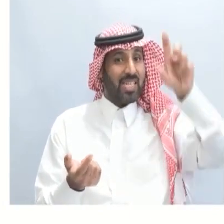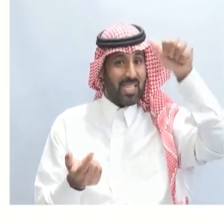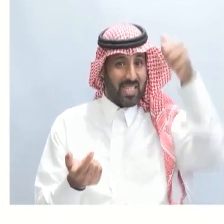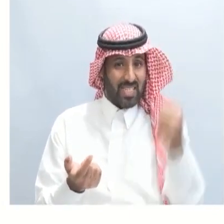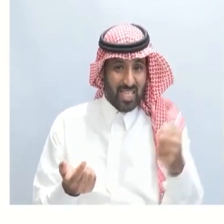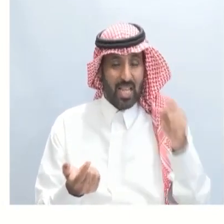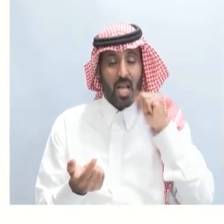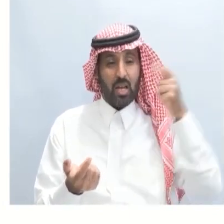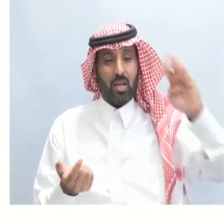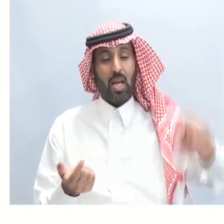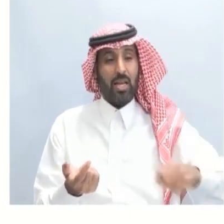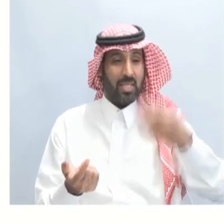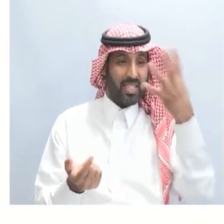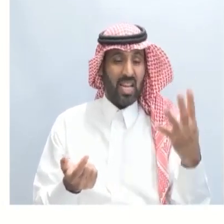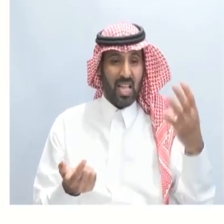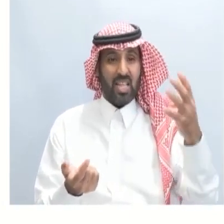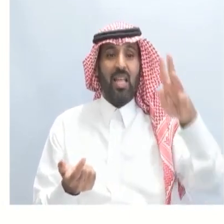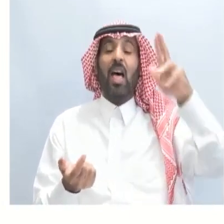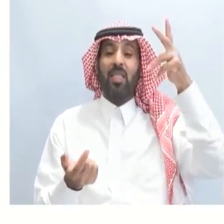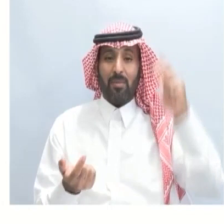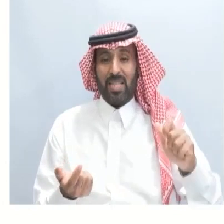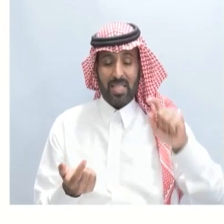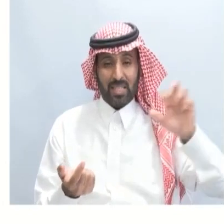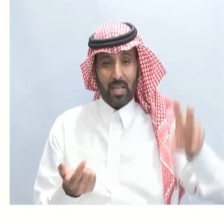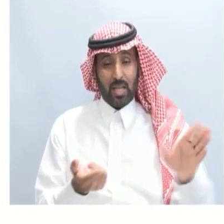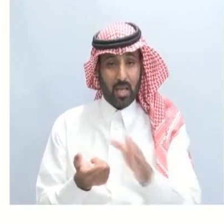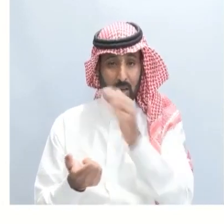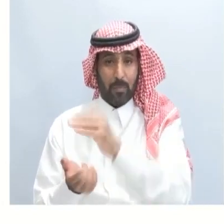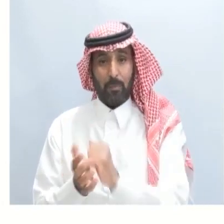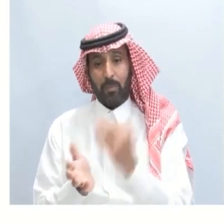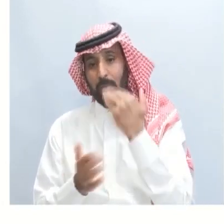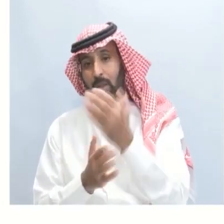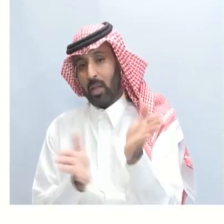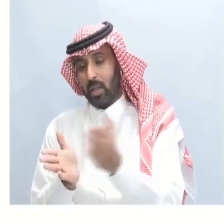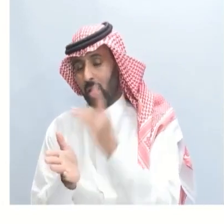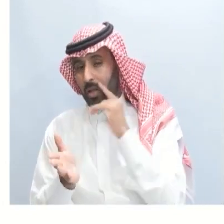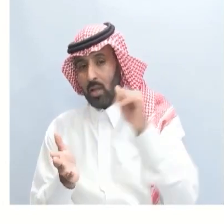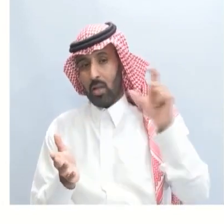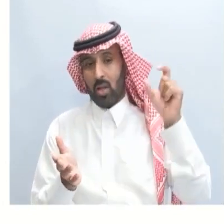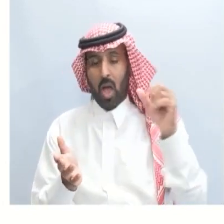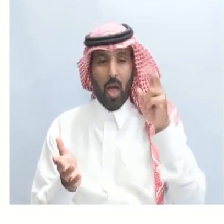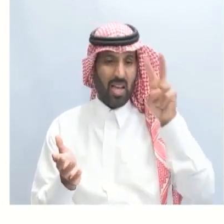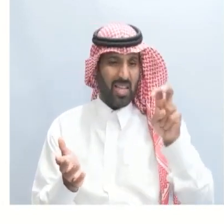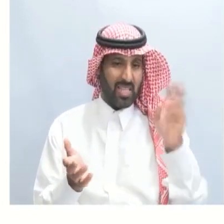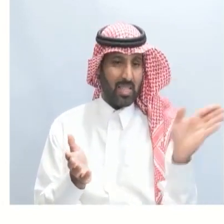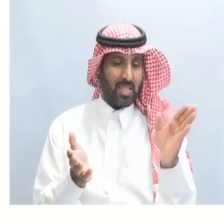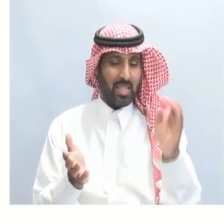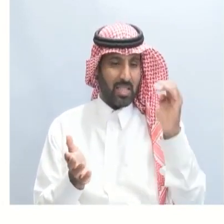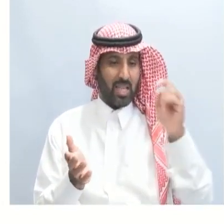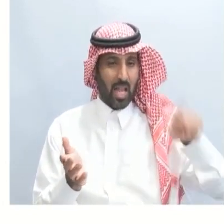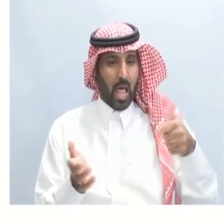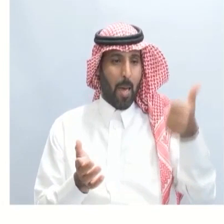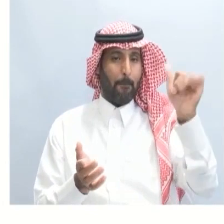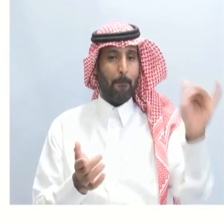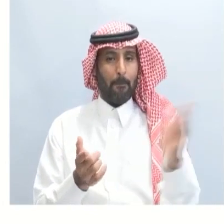كم 60 اربعه من هذه الكتل كم 80 وهكذا اذا نحن نستخدم هذه الكتل كل كتله منها ب